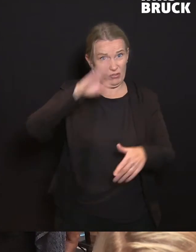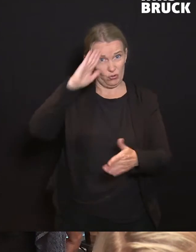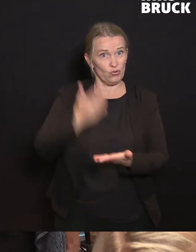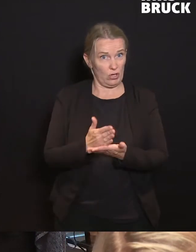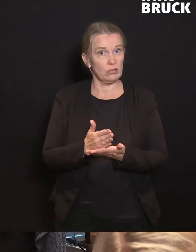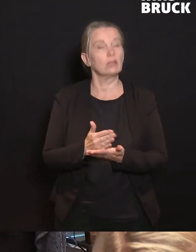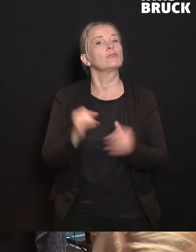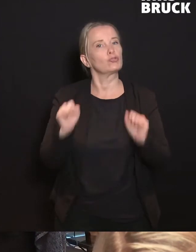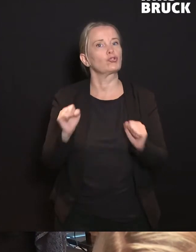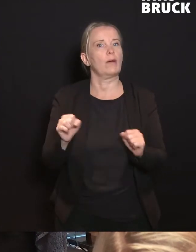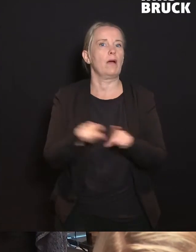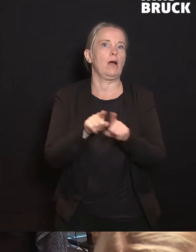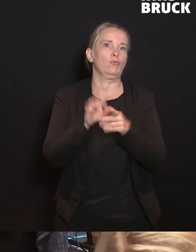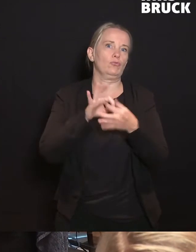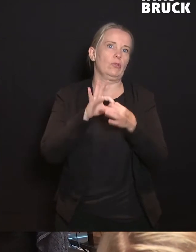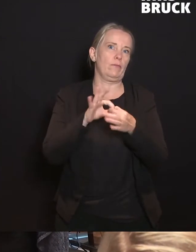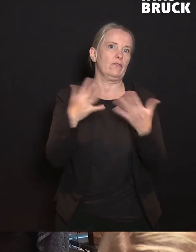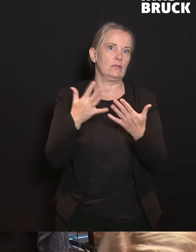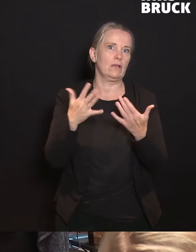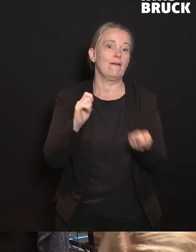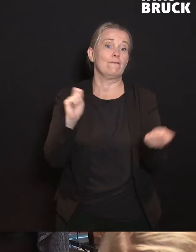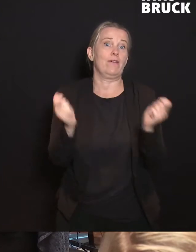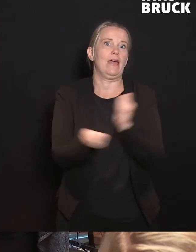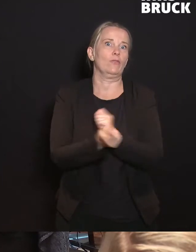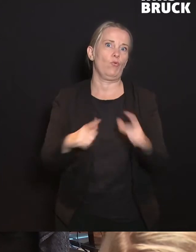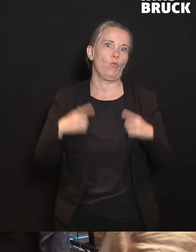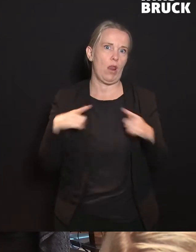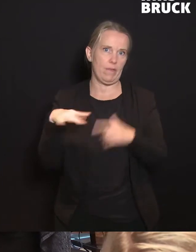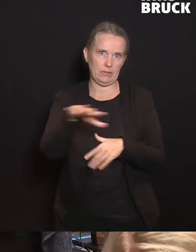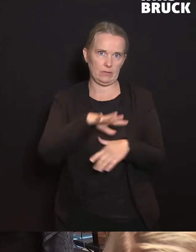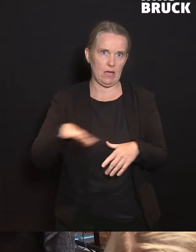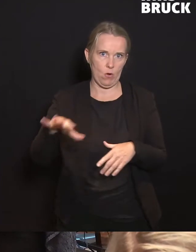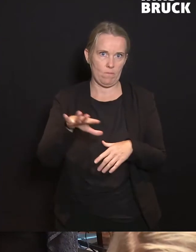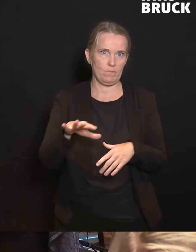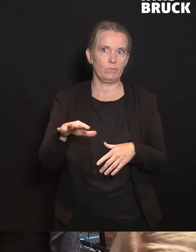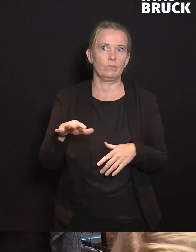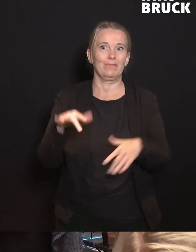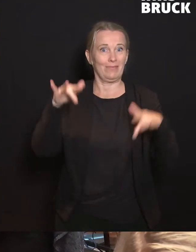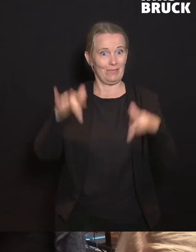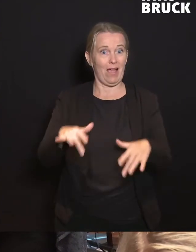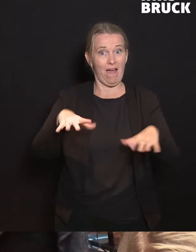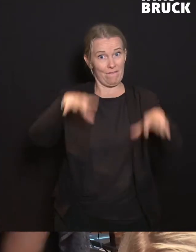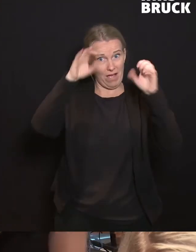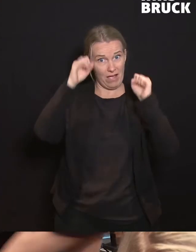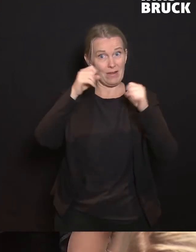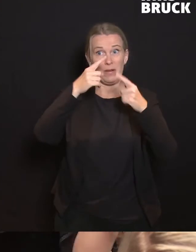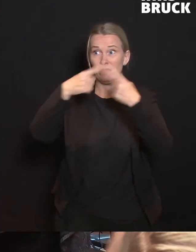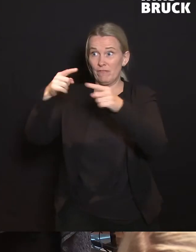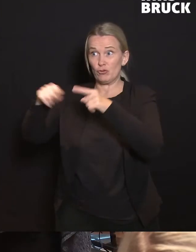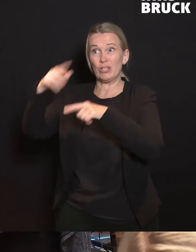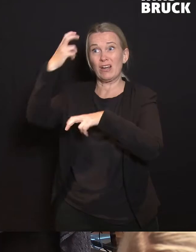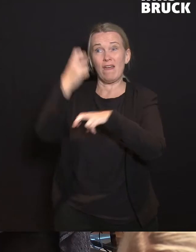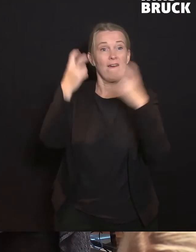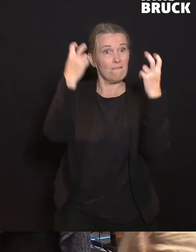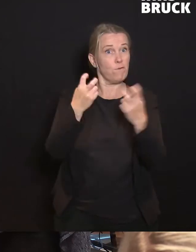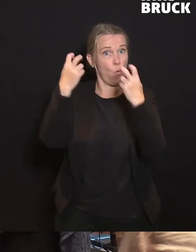mit einer Veränderung des Lebensumfeldes zu tun. Es ändert sich im unmittelbaren Wahrnehmen der jeweiligen Anrainerinnen und Anrainer etwas